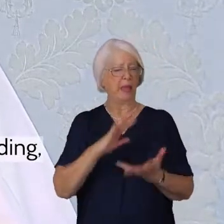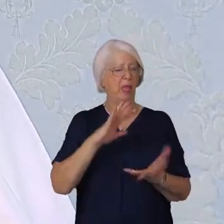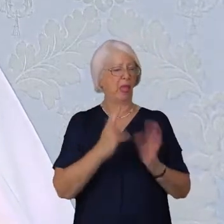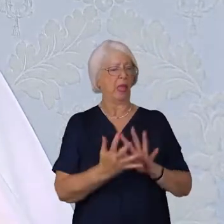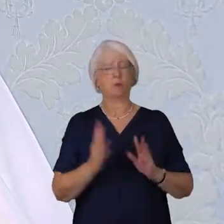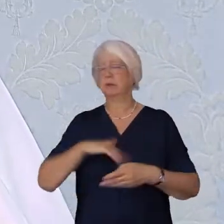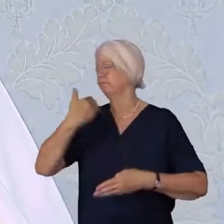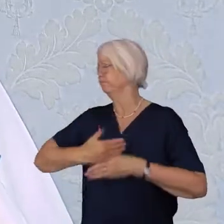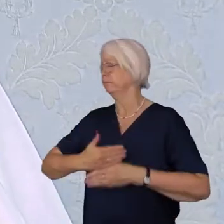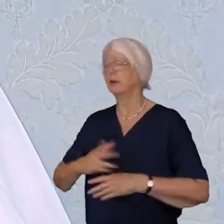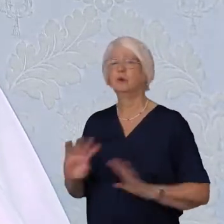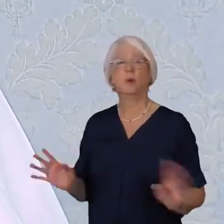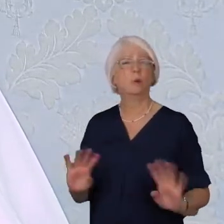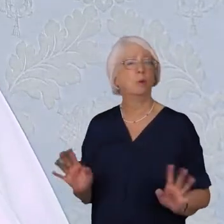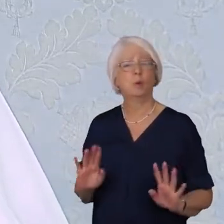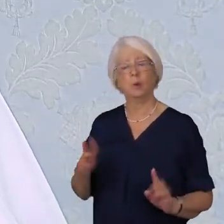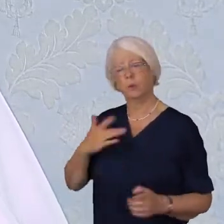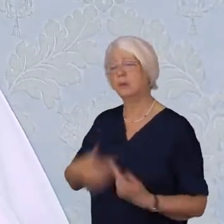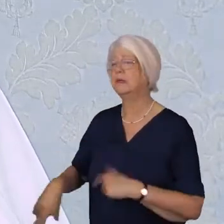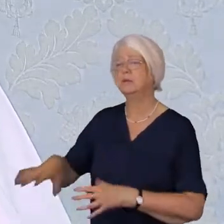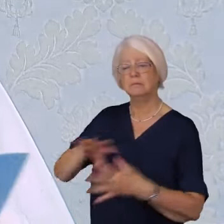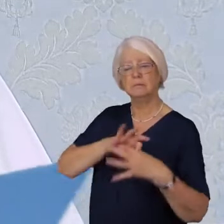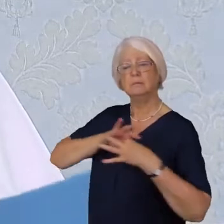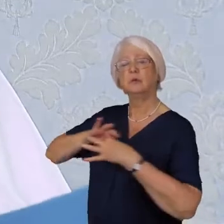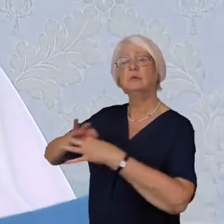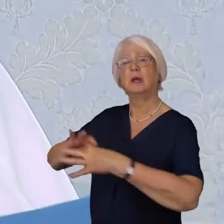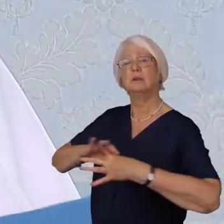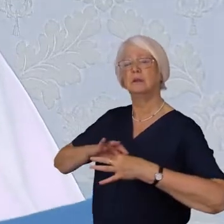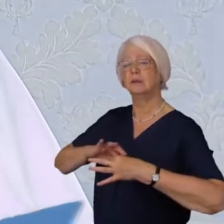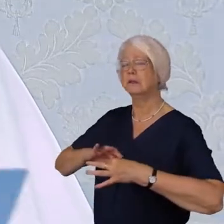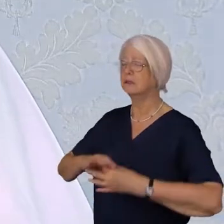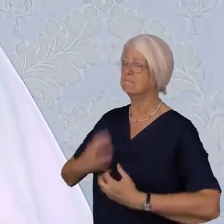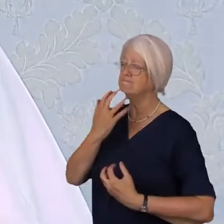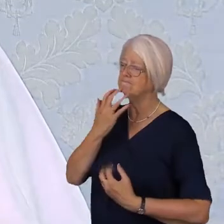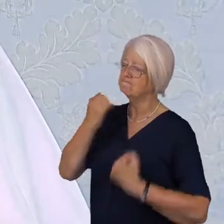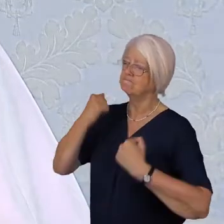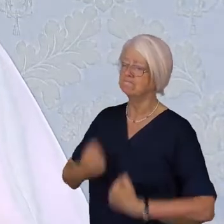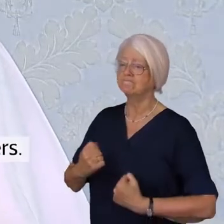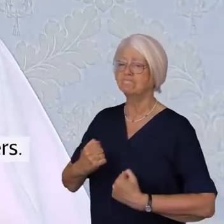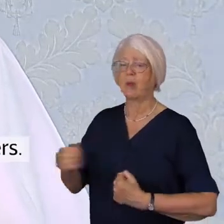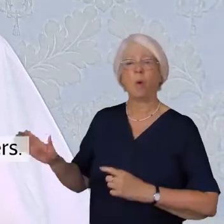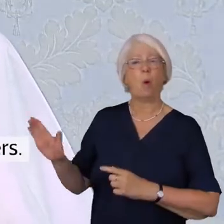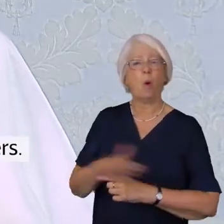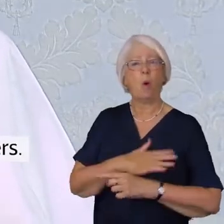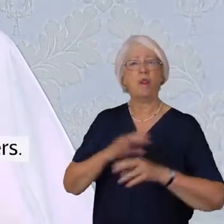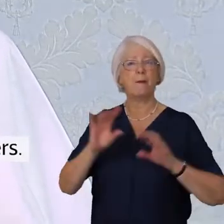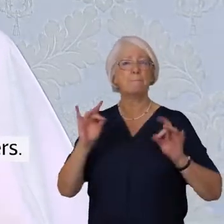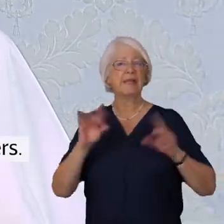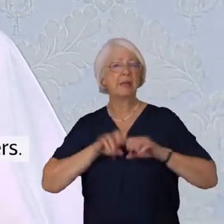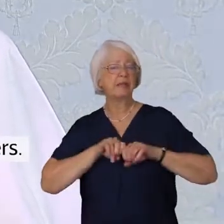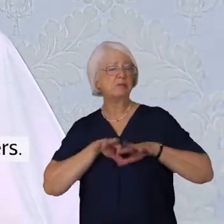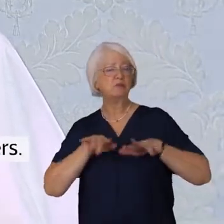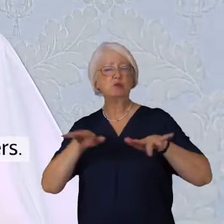dilagano, quella del virus, ma anche quella della fame, le guerre, il disprezzo della